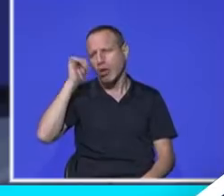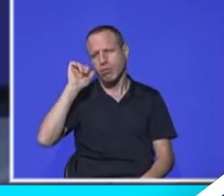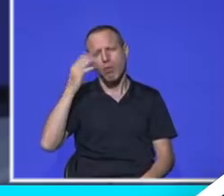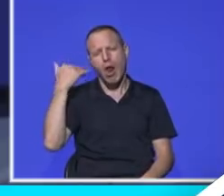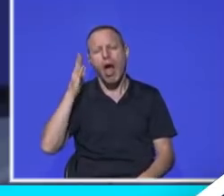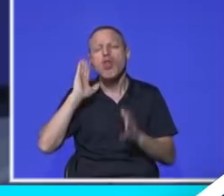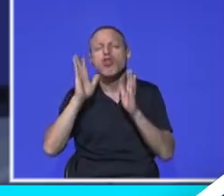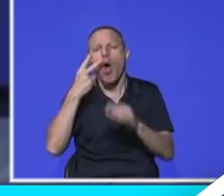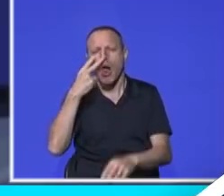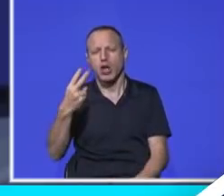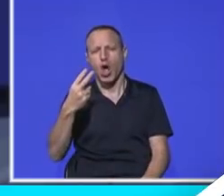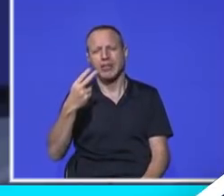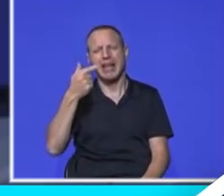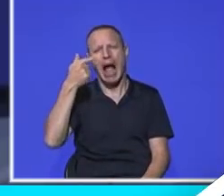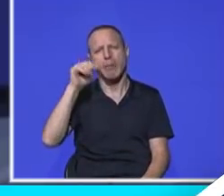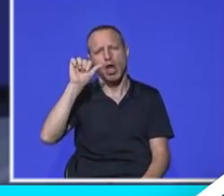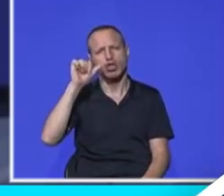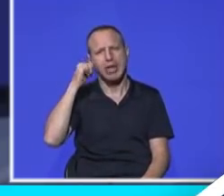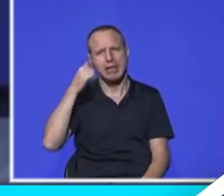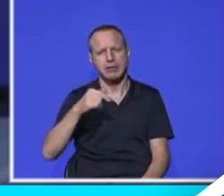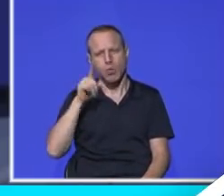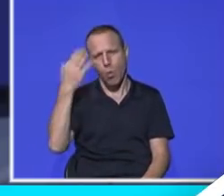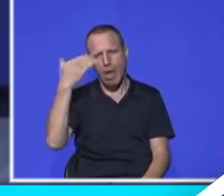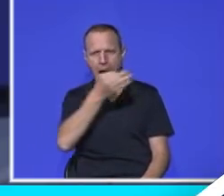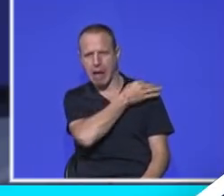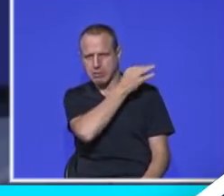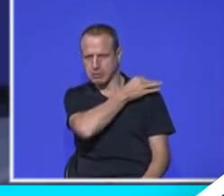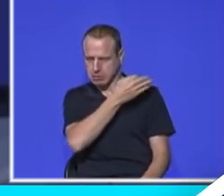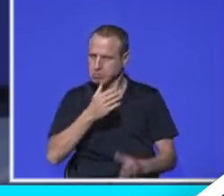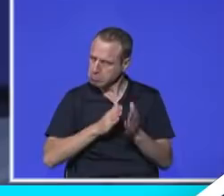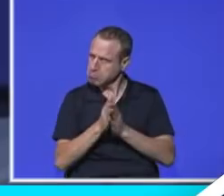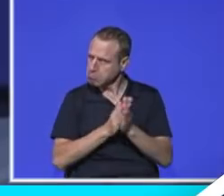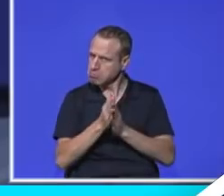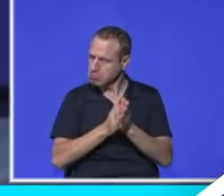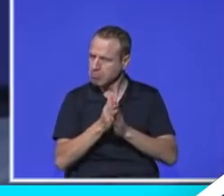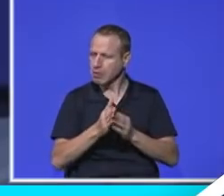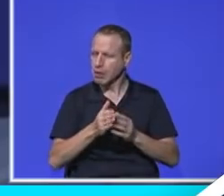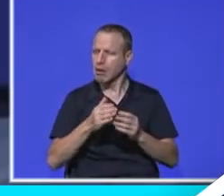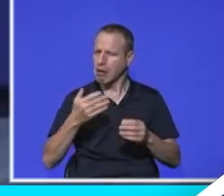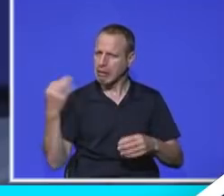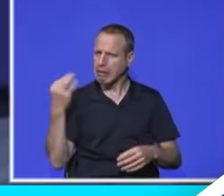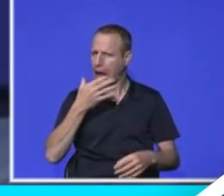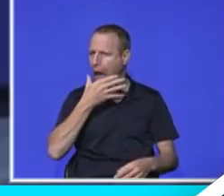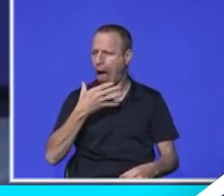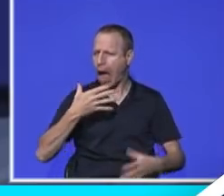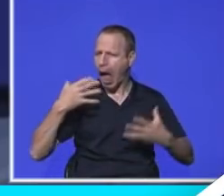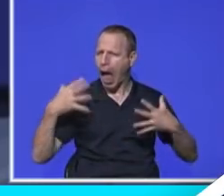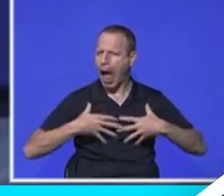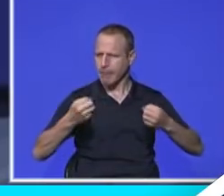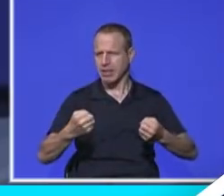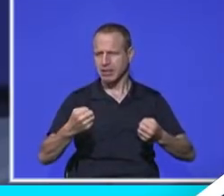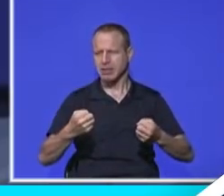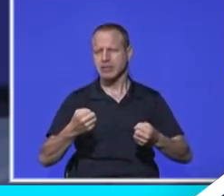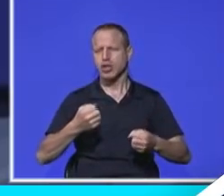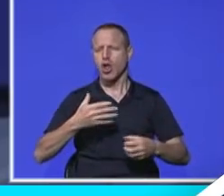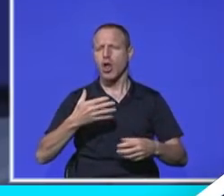פתטי לראות את גבי אשכנזי, את יודעת, הוא בכל זאת, הוא היה קצין קריזמטי, בניגוד לגנץ. הוא היה קצין אמיץ, קצין נועז, אי אפשר